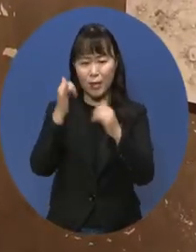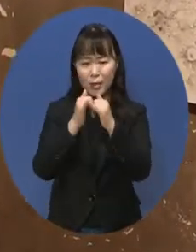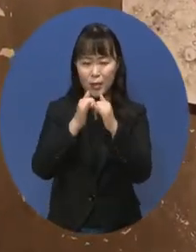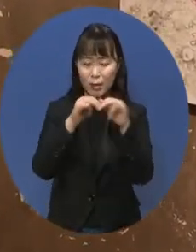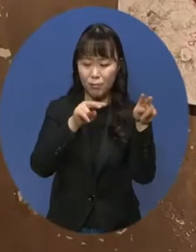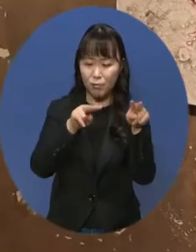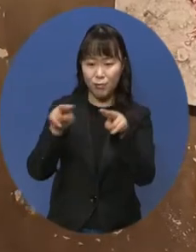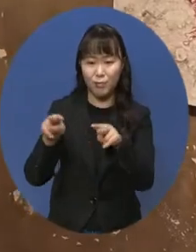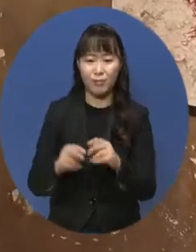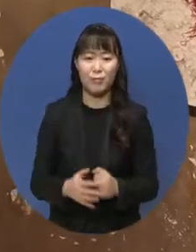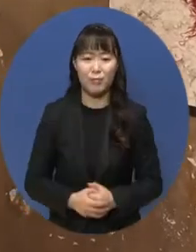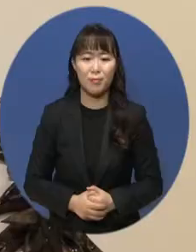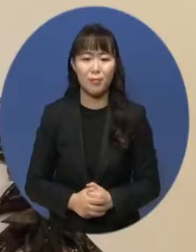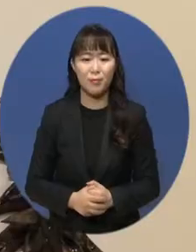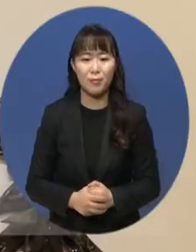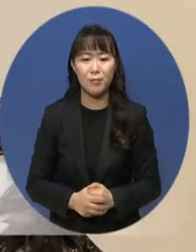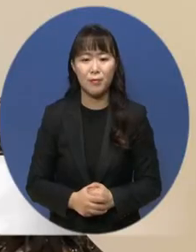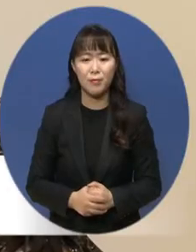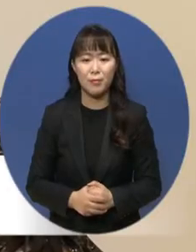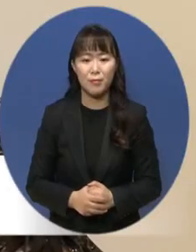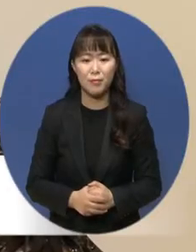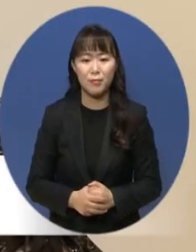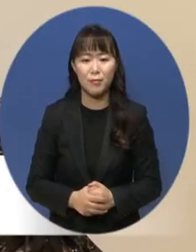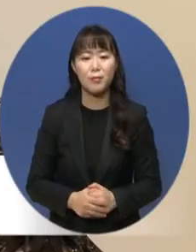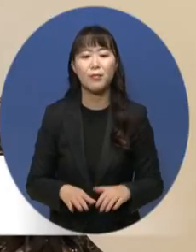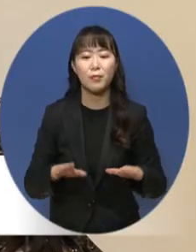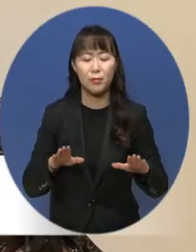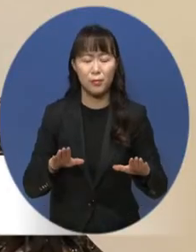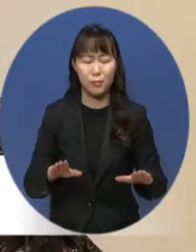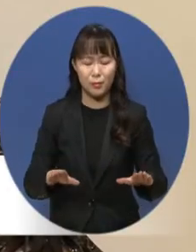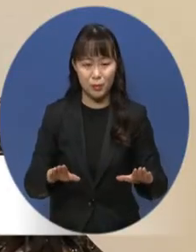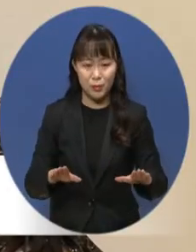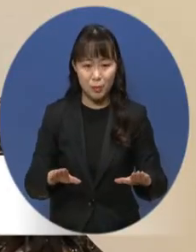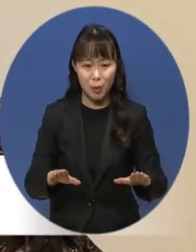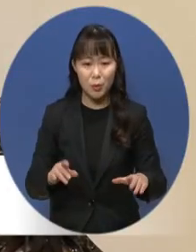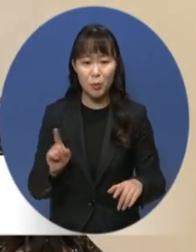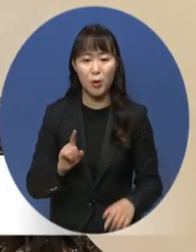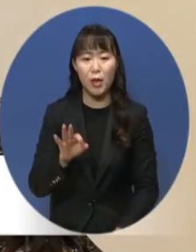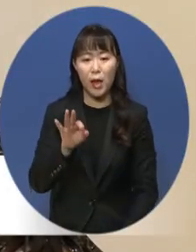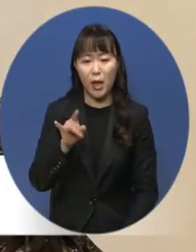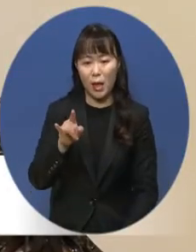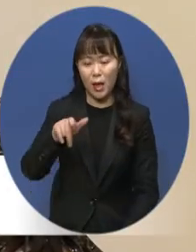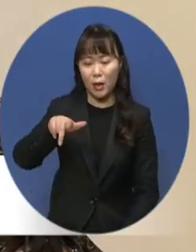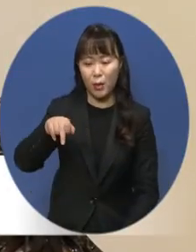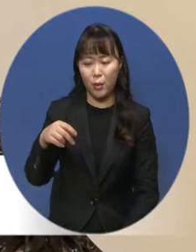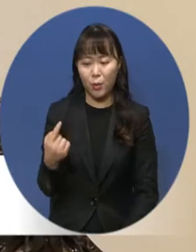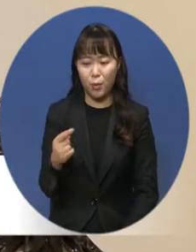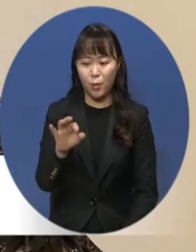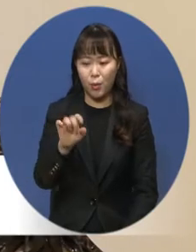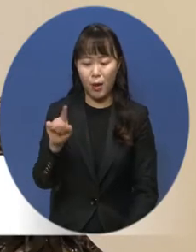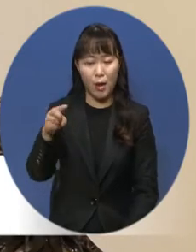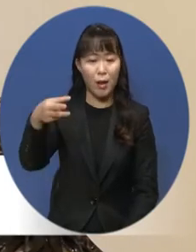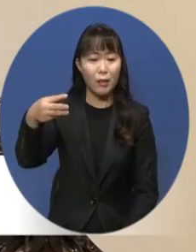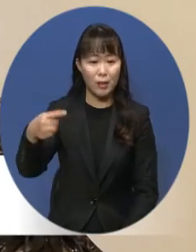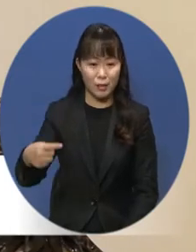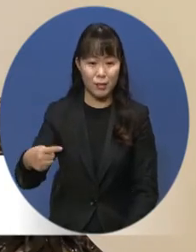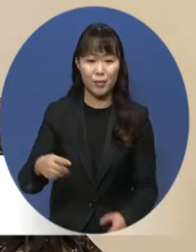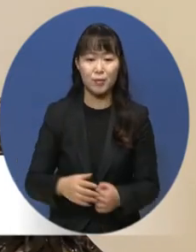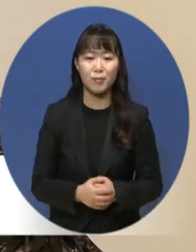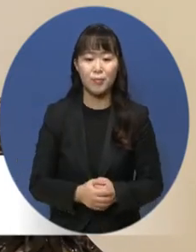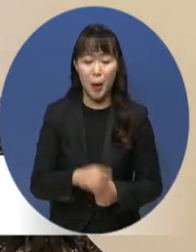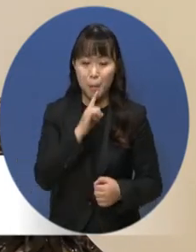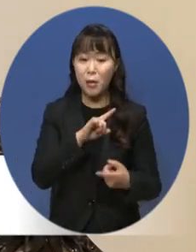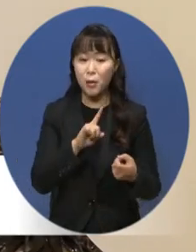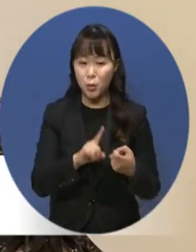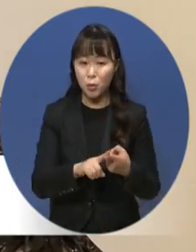발길을 멈추게 합니다 4 이번 전시는 에코 아트 인데요 어어 말